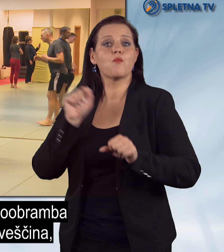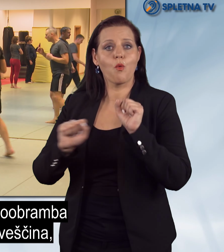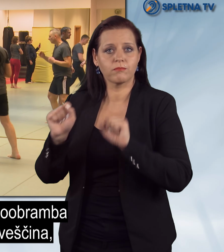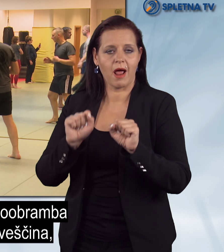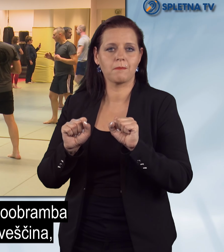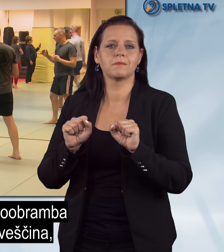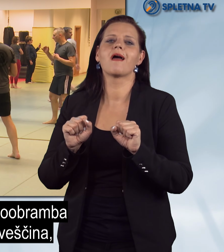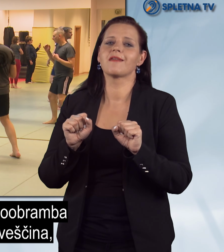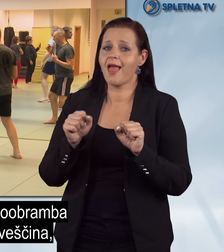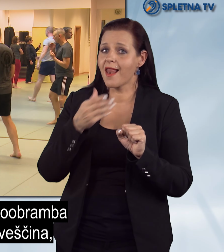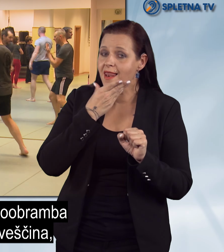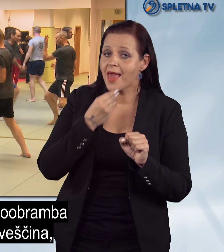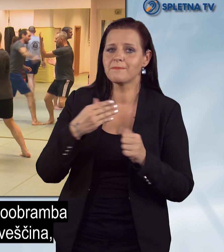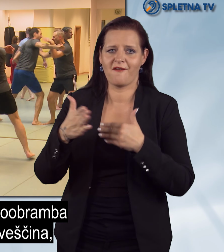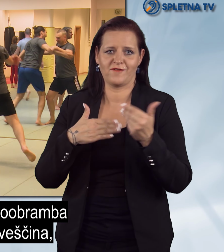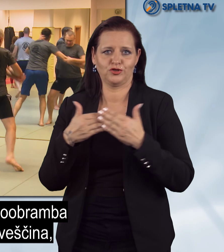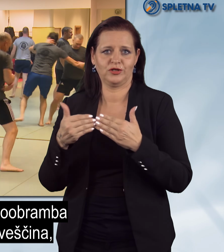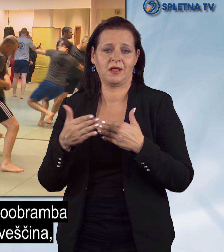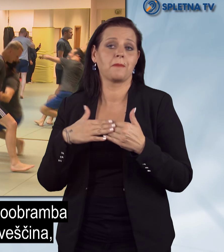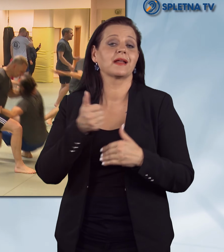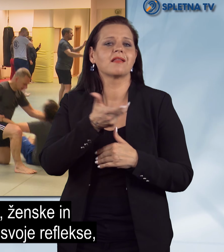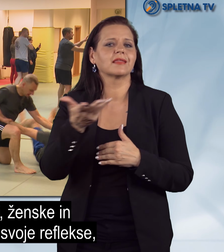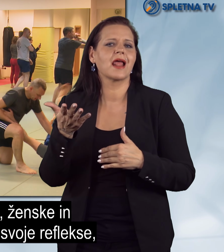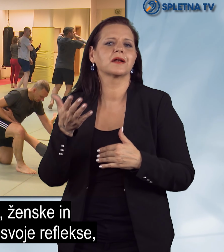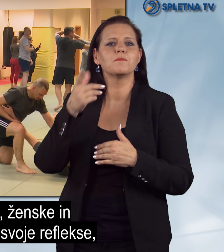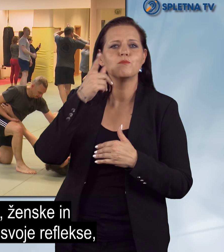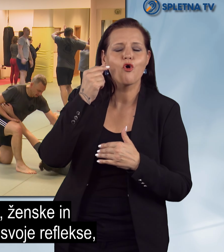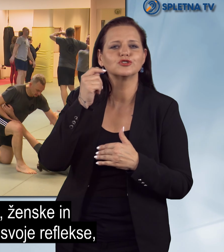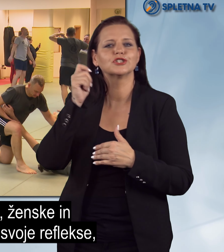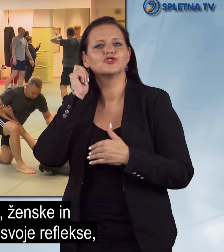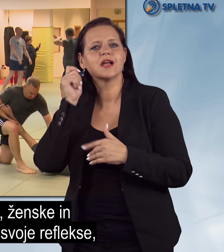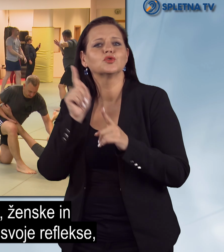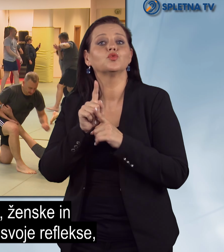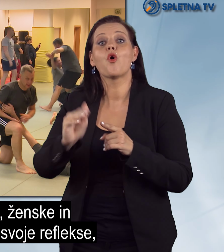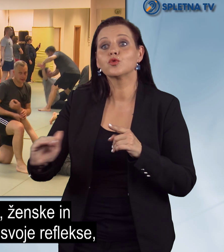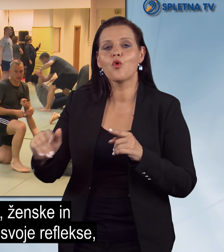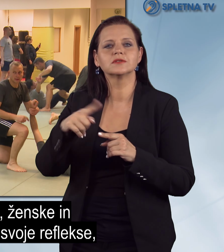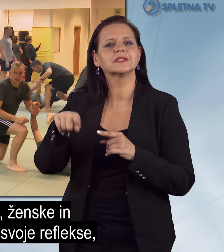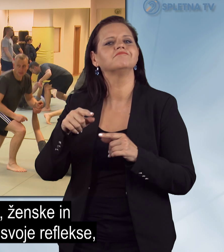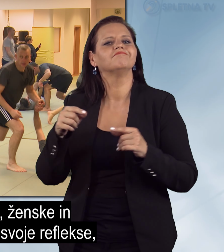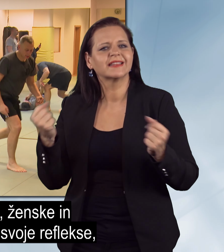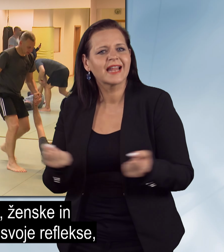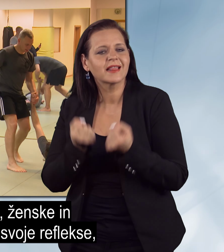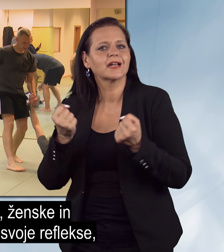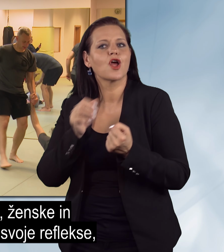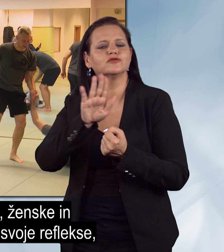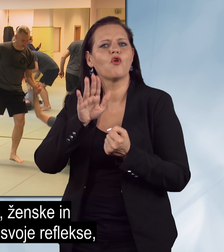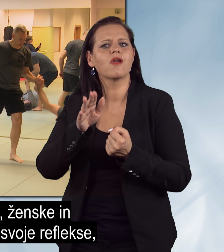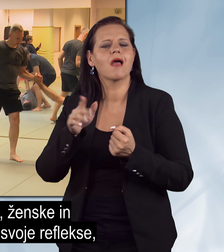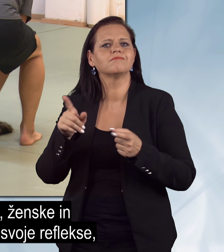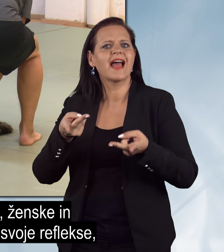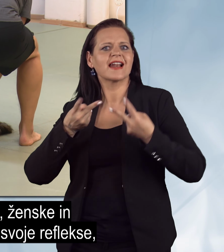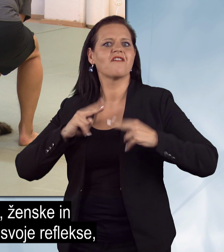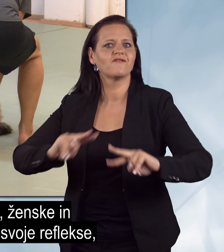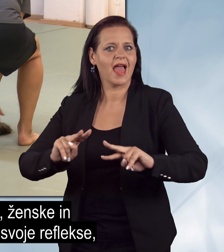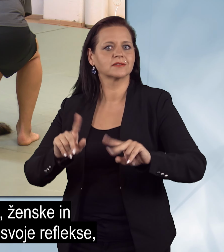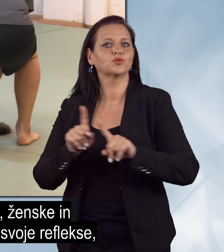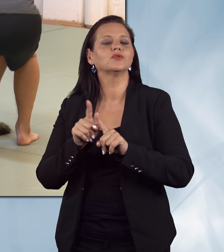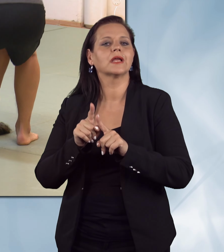Uporabna samoobramba je torej lepa veščina, pri kateri moški, ženske in tudi otroci trenirajo svoje